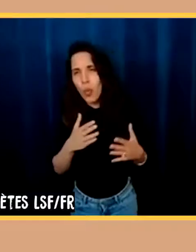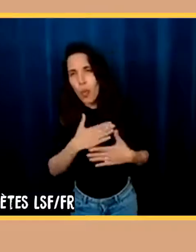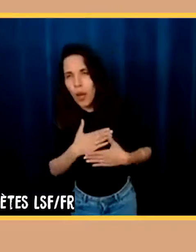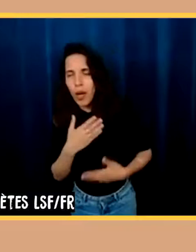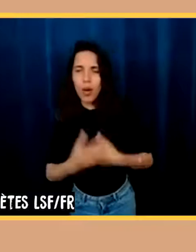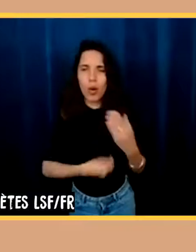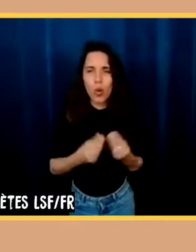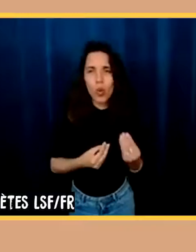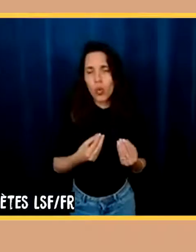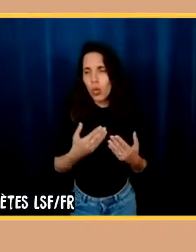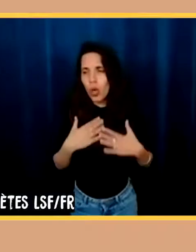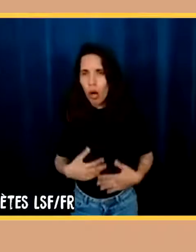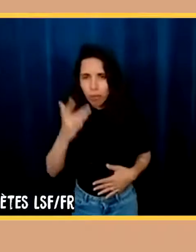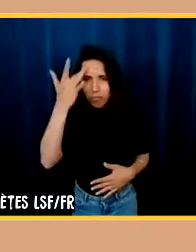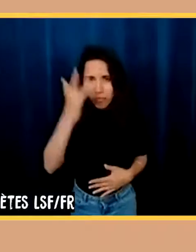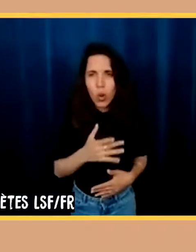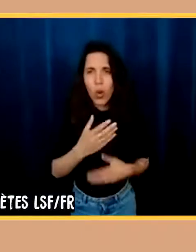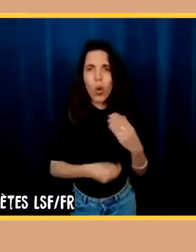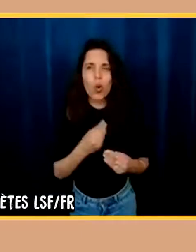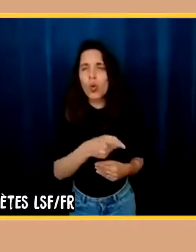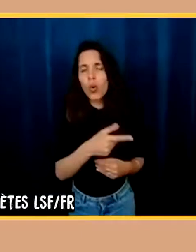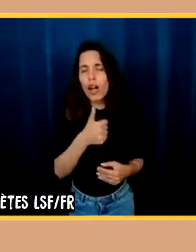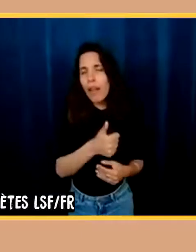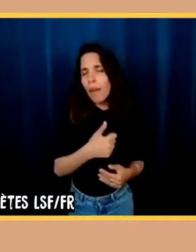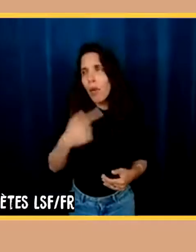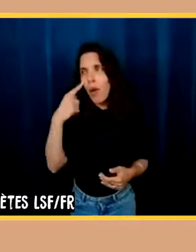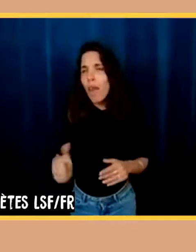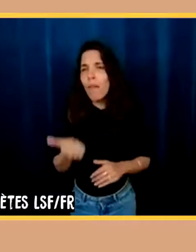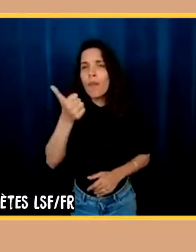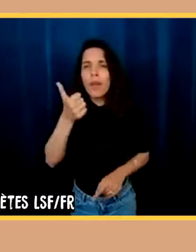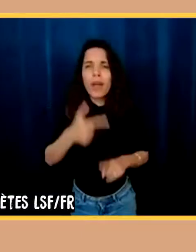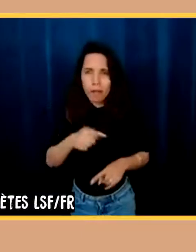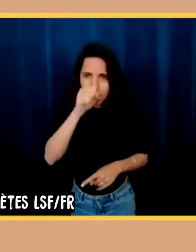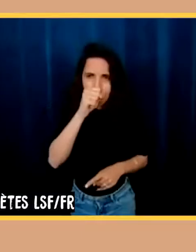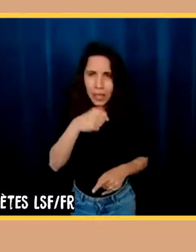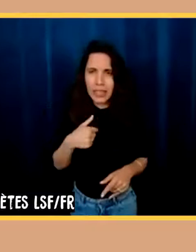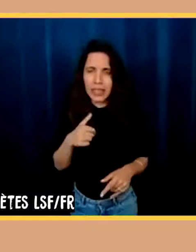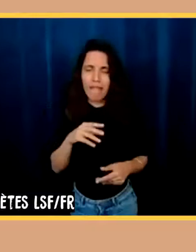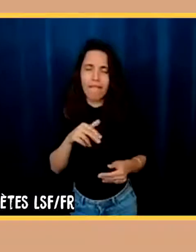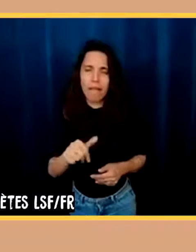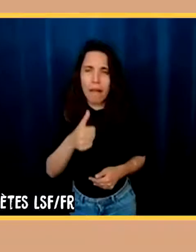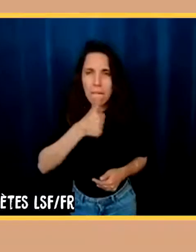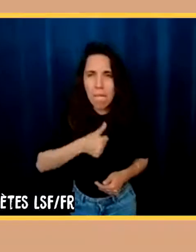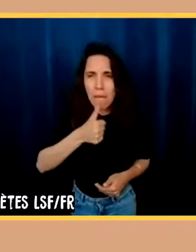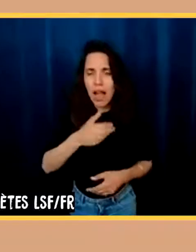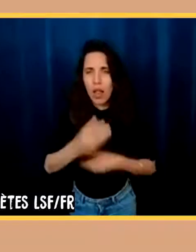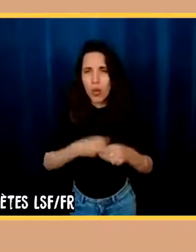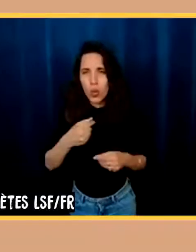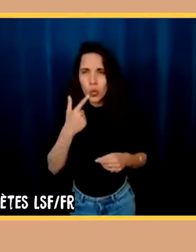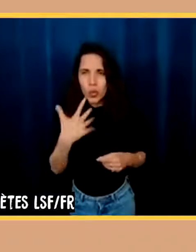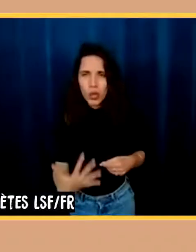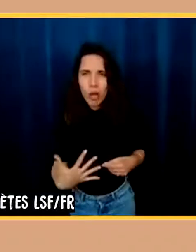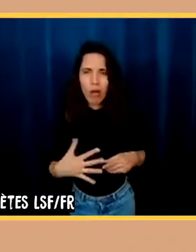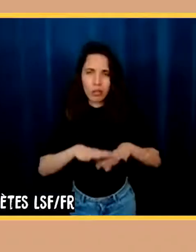entendu que la première fois, ça fait mal, que la première fois, ça va saigner. Il y a toutes aussi ces fausses croyances par rapport